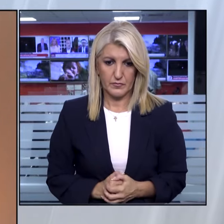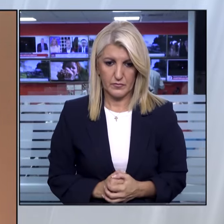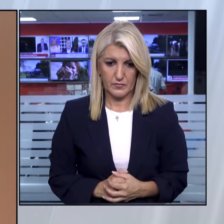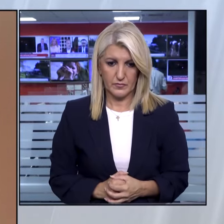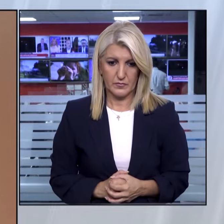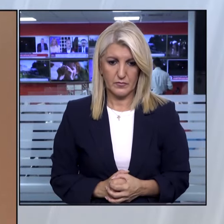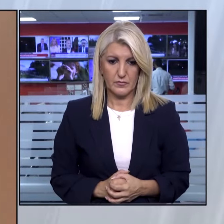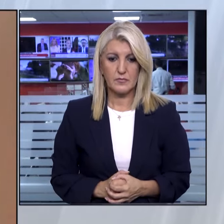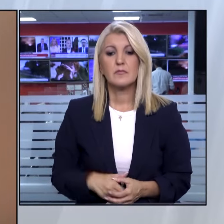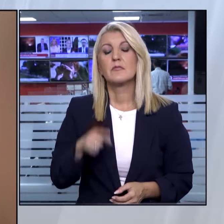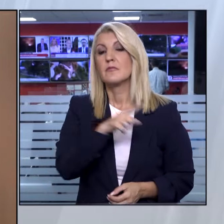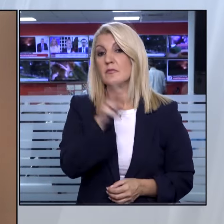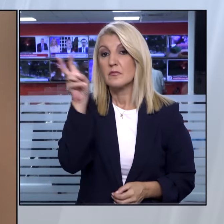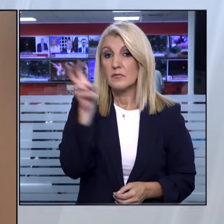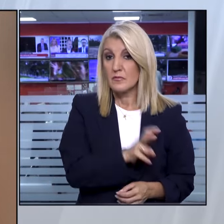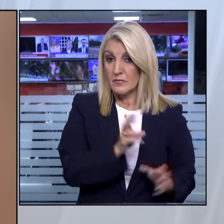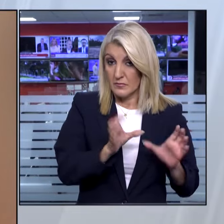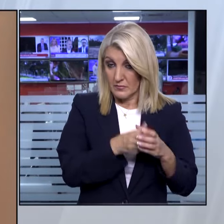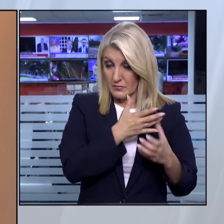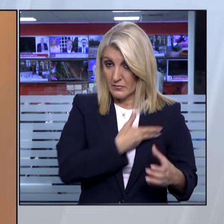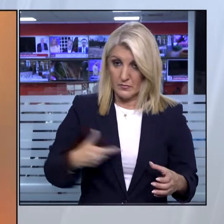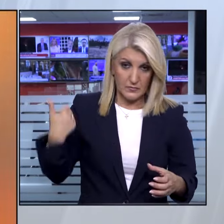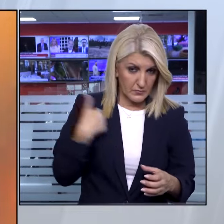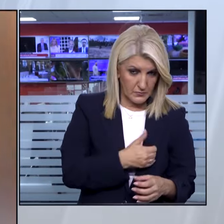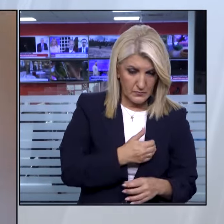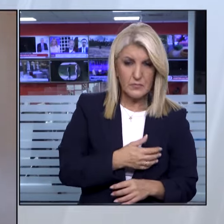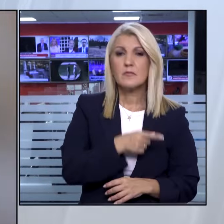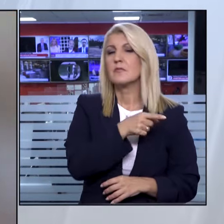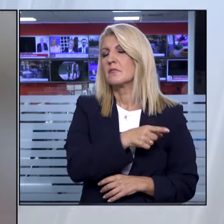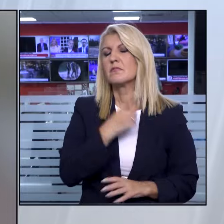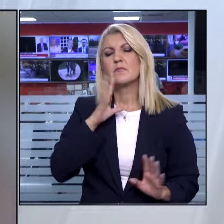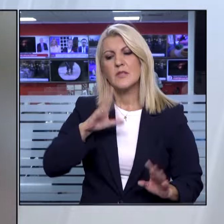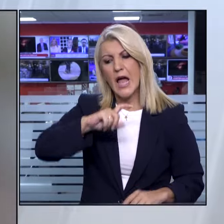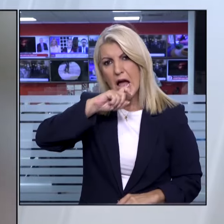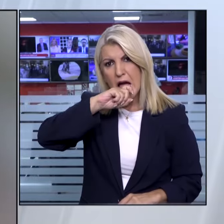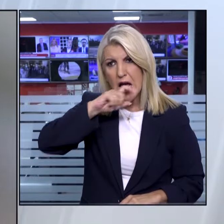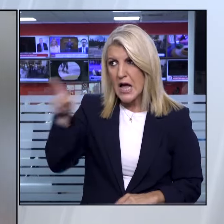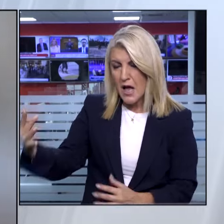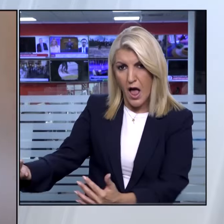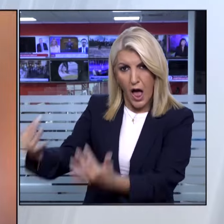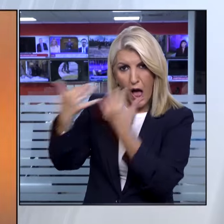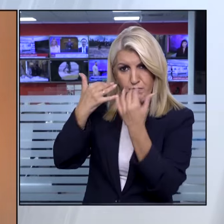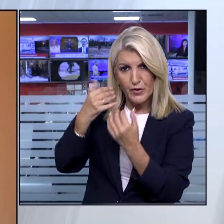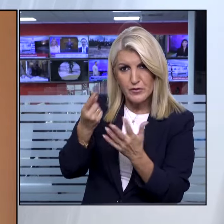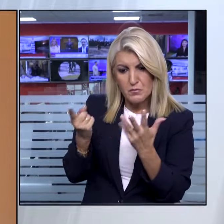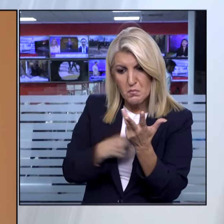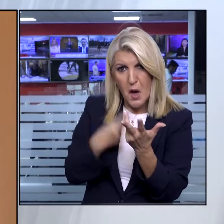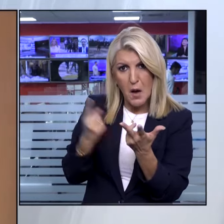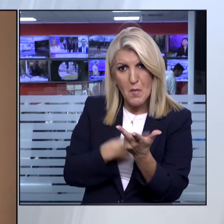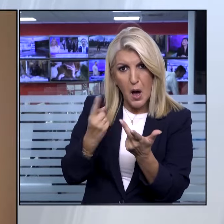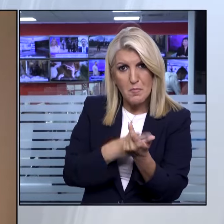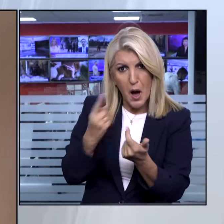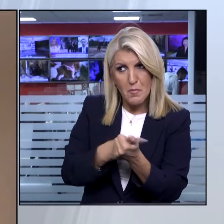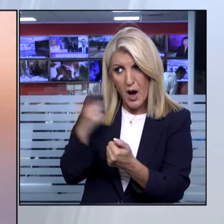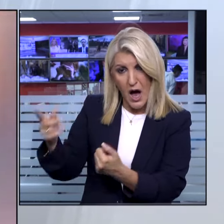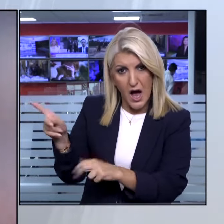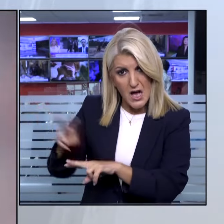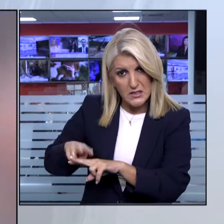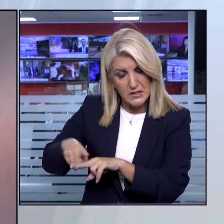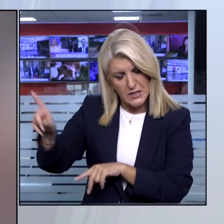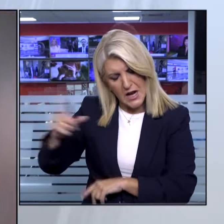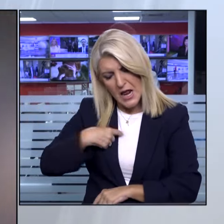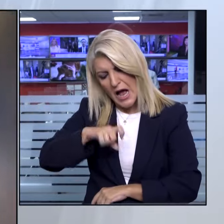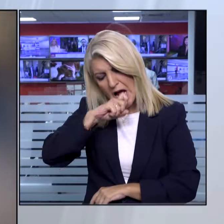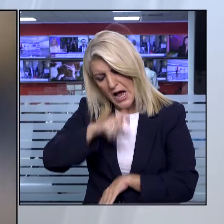Όπως σημείωσε η Χεσμπολά, εξαπέλυσε δεκάδες ρουκέτες ως αντίπεινα για τις επανειλημμένες Ισραηλινές επιθέσεις στο Λίβανο.